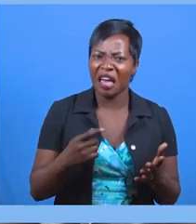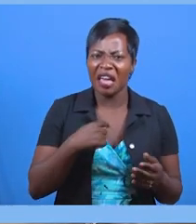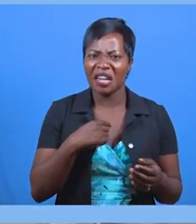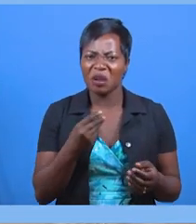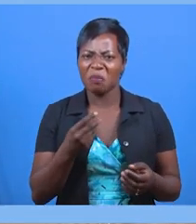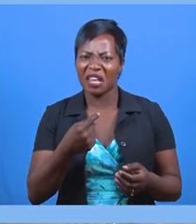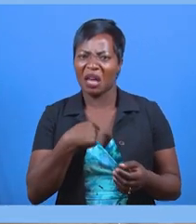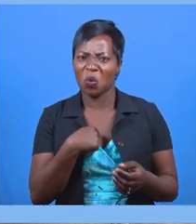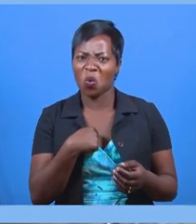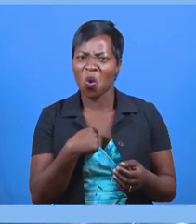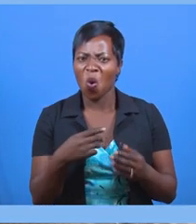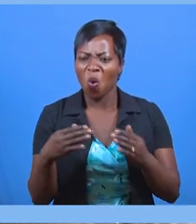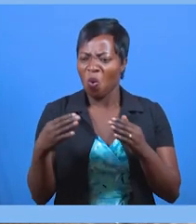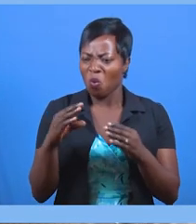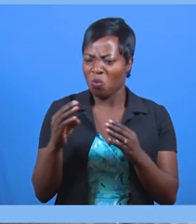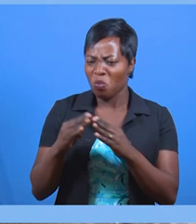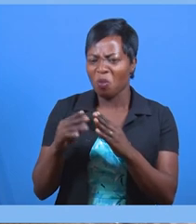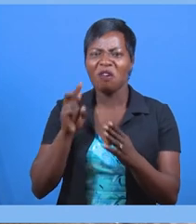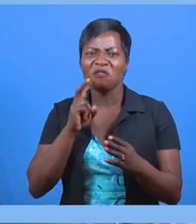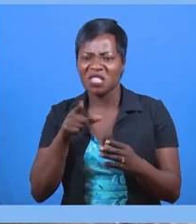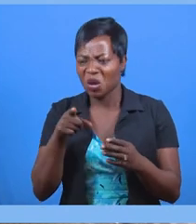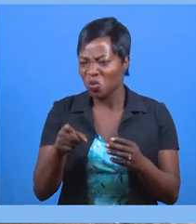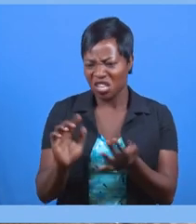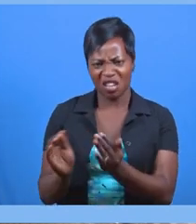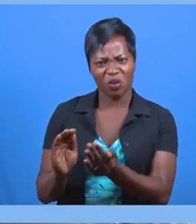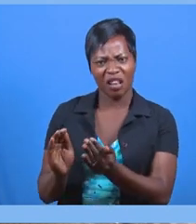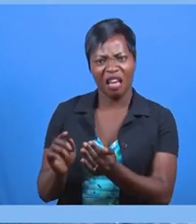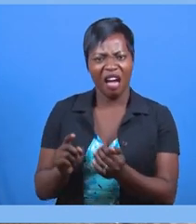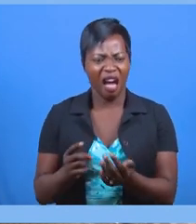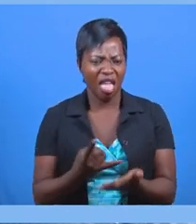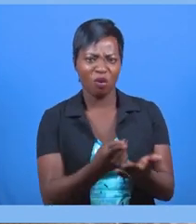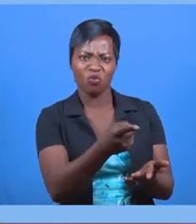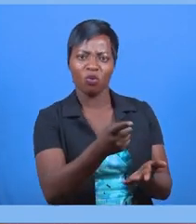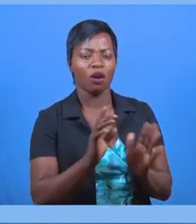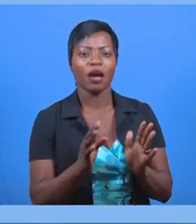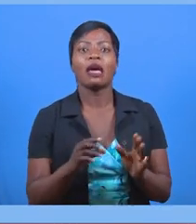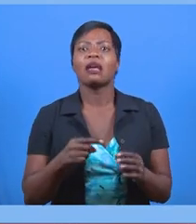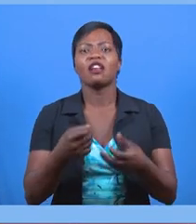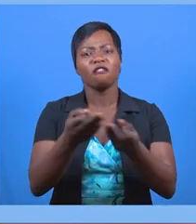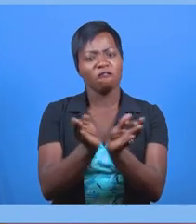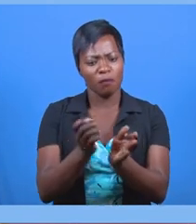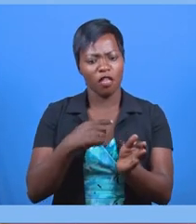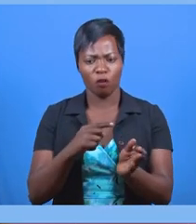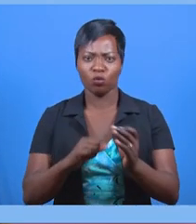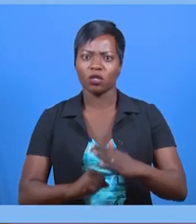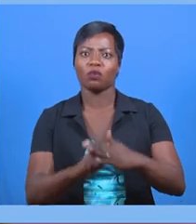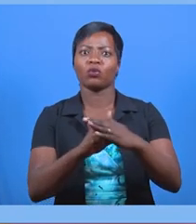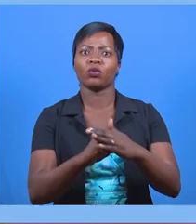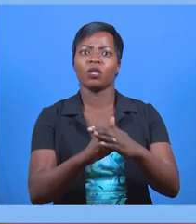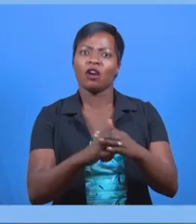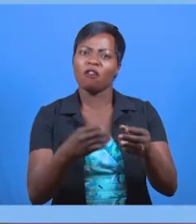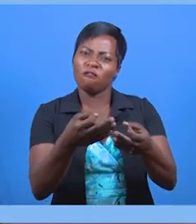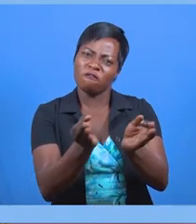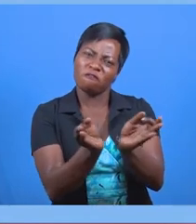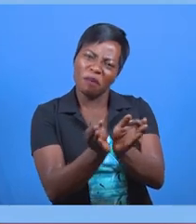kuti ndingashandisa upfumi hwangu hwandinahwo uyu ndichizobatsirawo. Ino ndine mhuri yangu yatinonzi iyo pachirungu nuclear